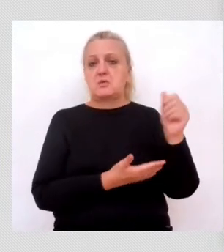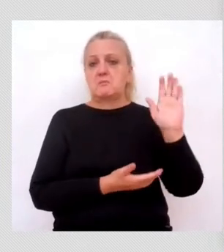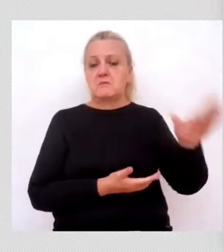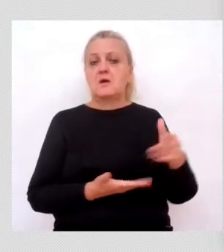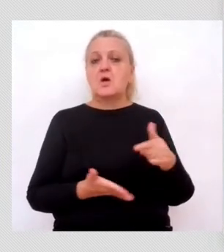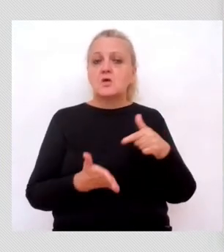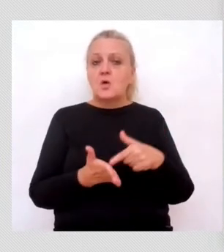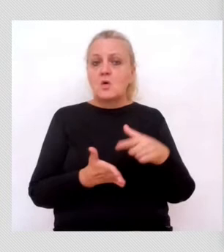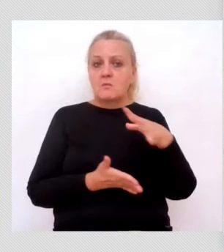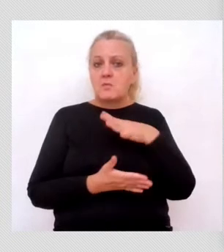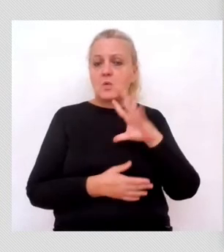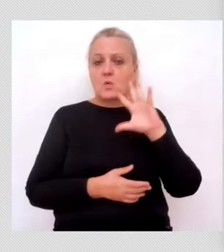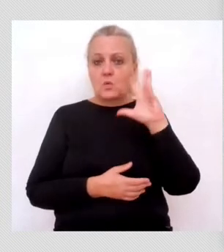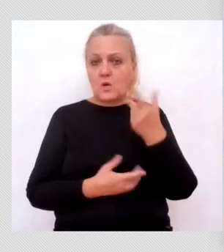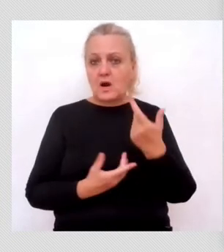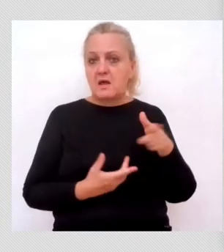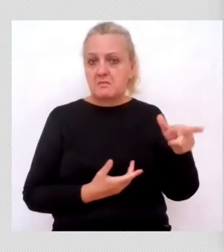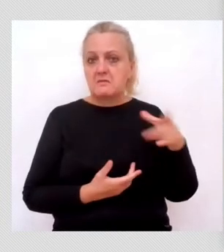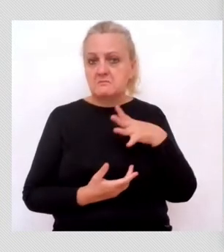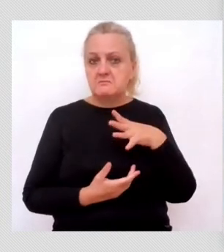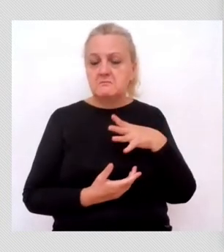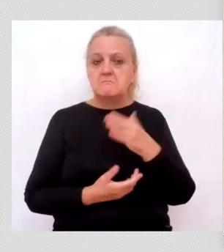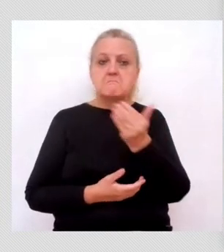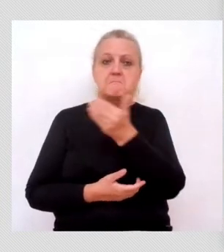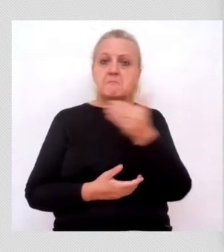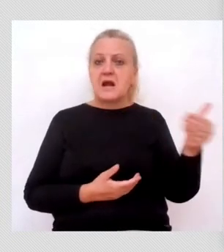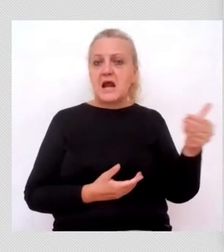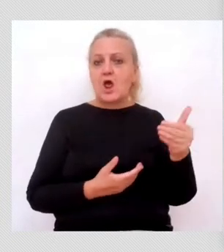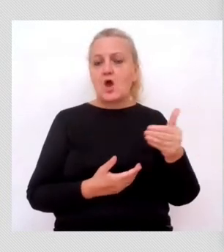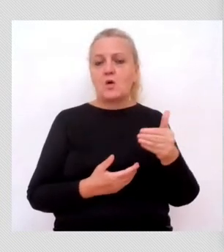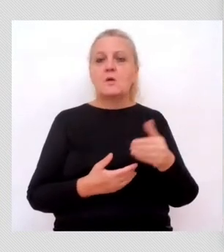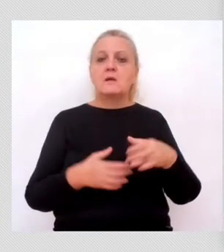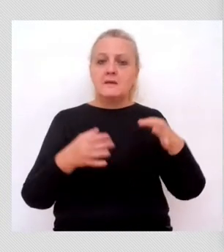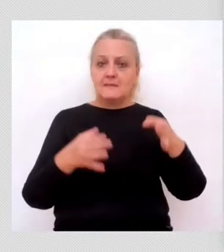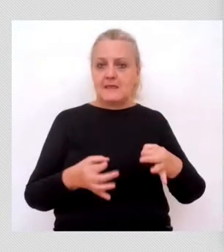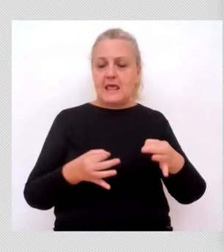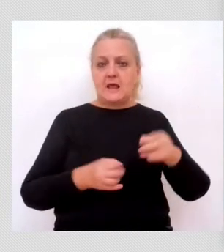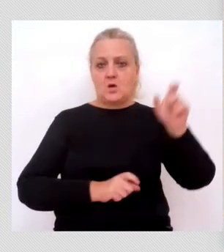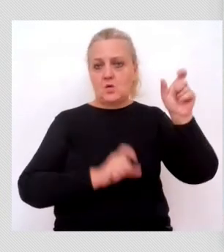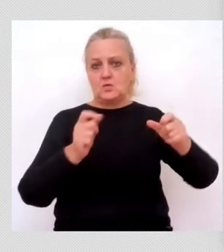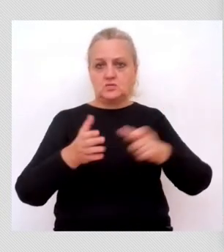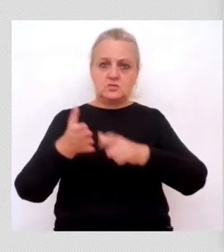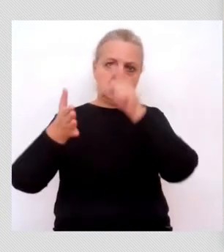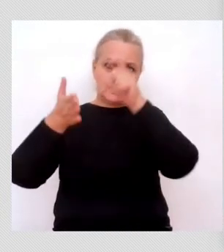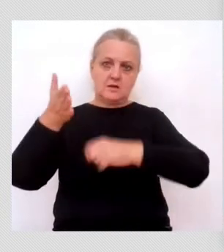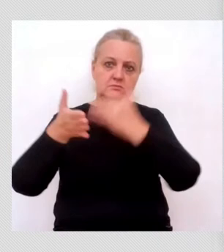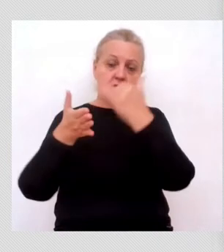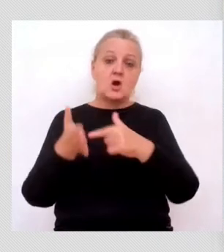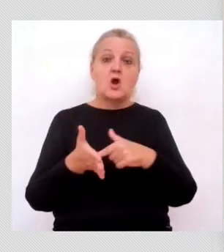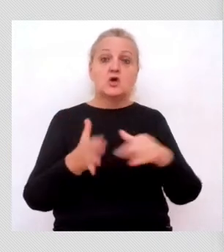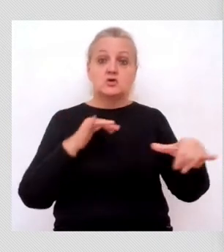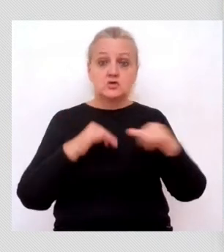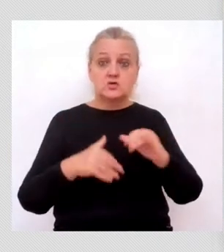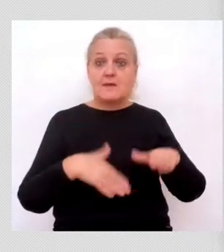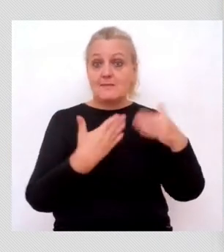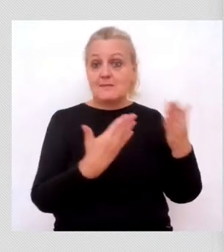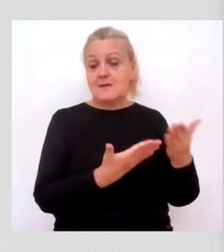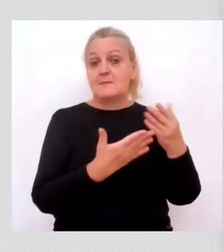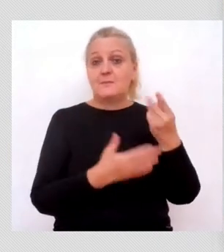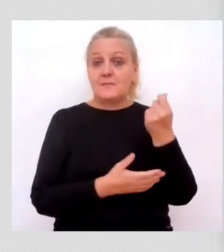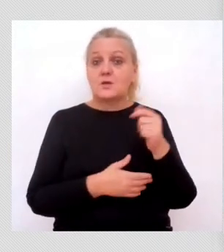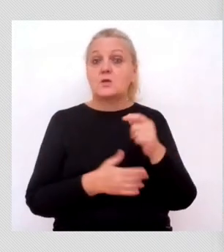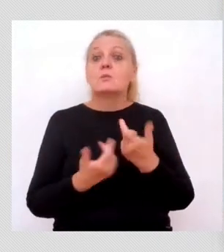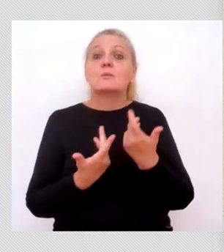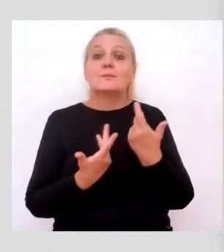taki bardzo ładny zestaw milionerów współczesnych został opublikowany. Oczywiście, że on te pieniądze dostaje po to, żeby jak